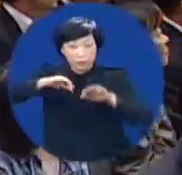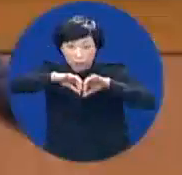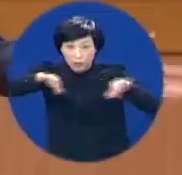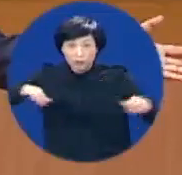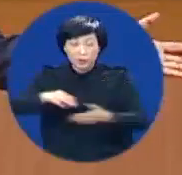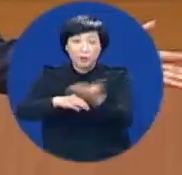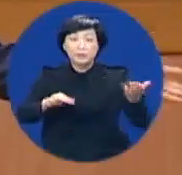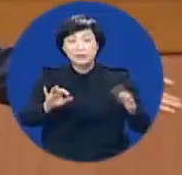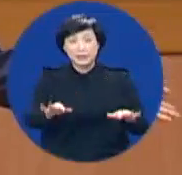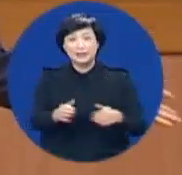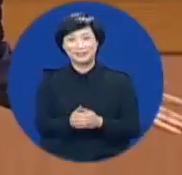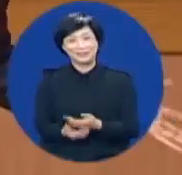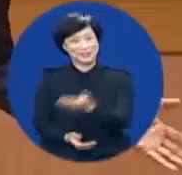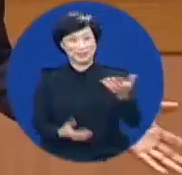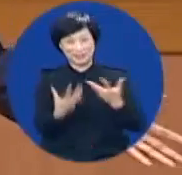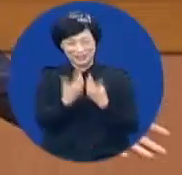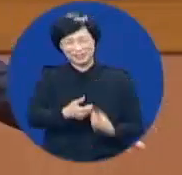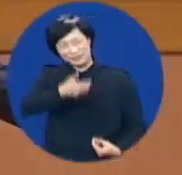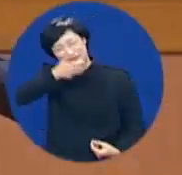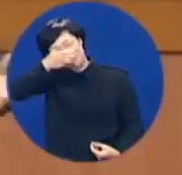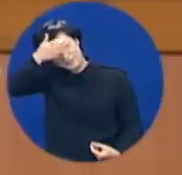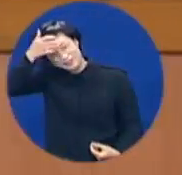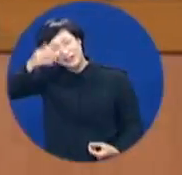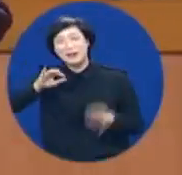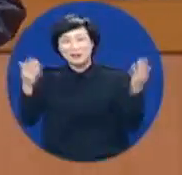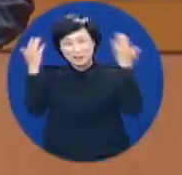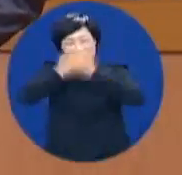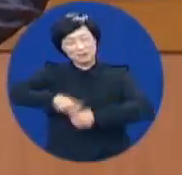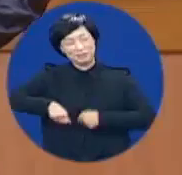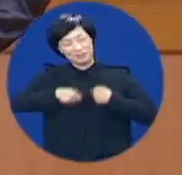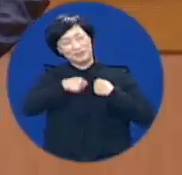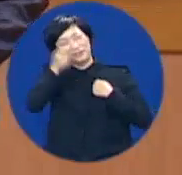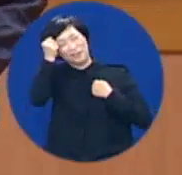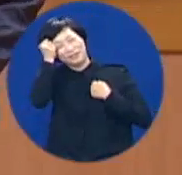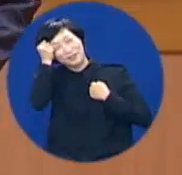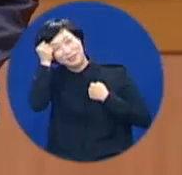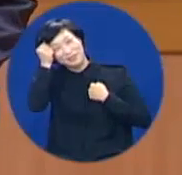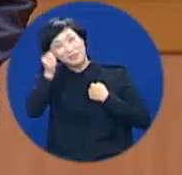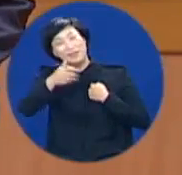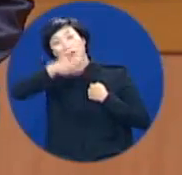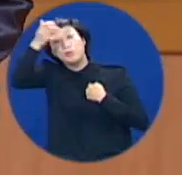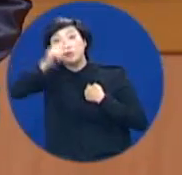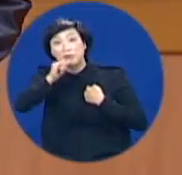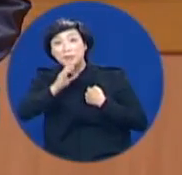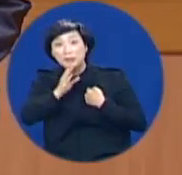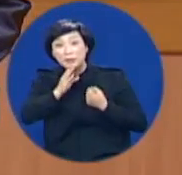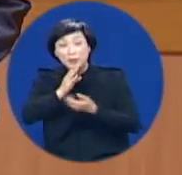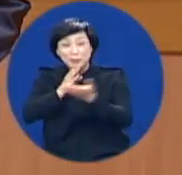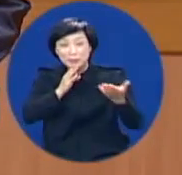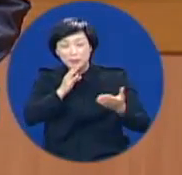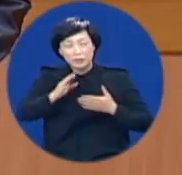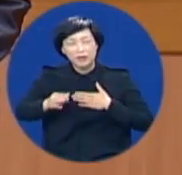우리가 잠을 자다 꿈을 꾸는 꿈 속에서, 야, 나는 자고 있는데,